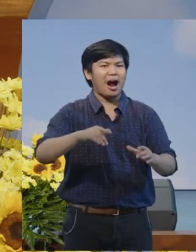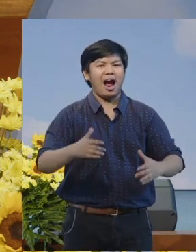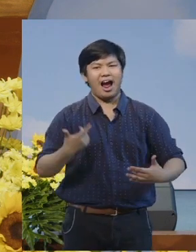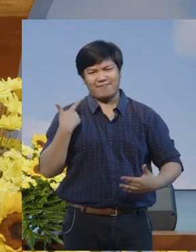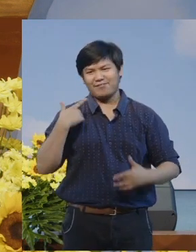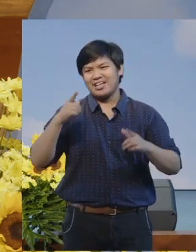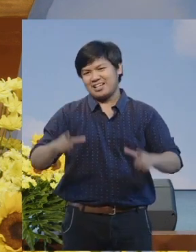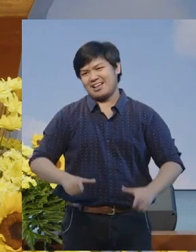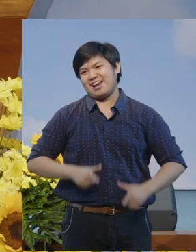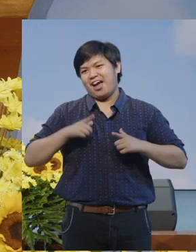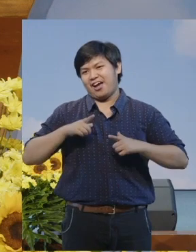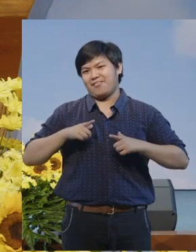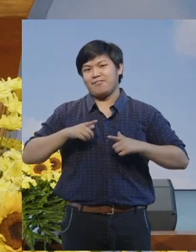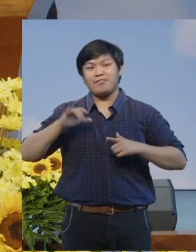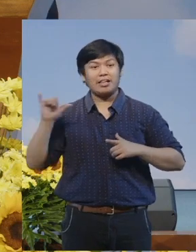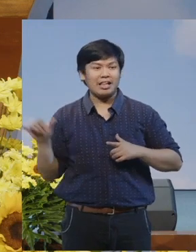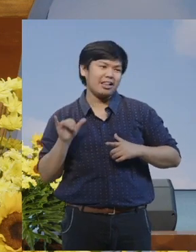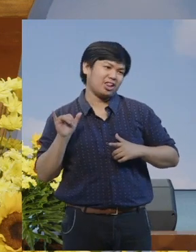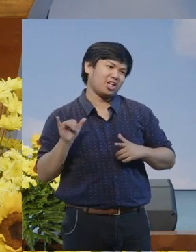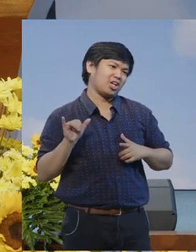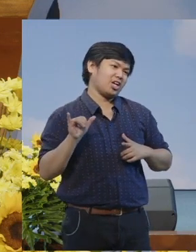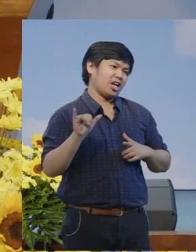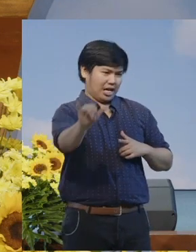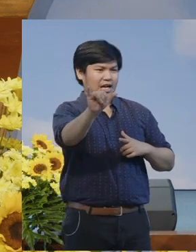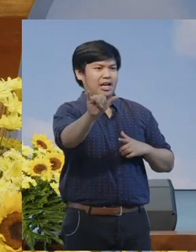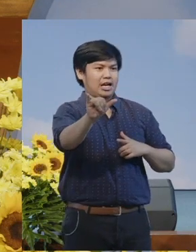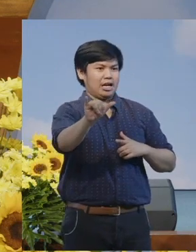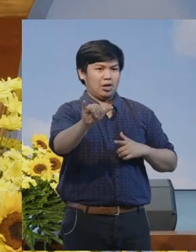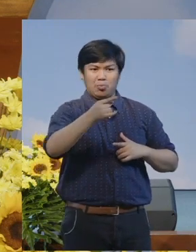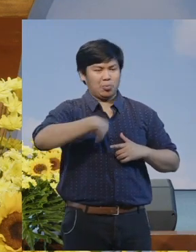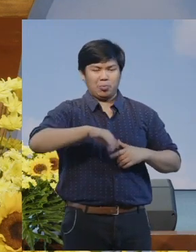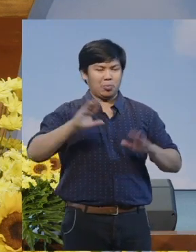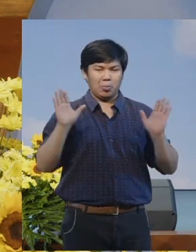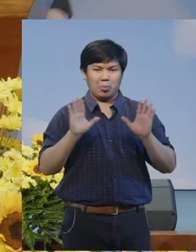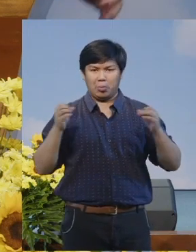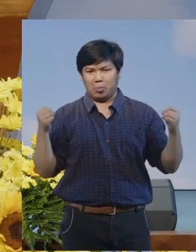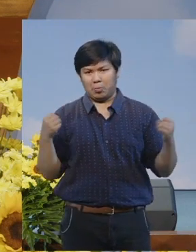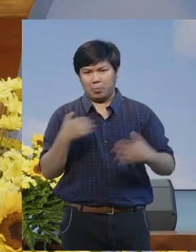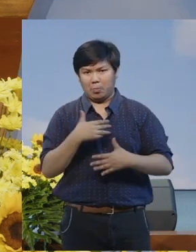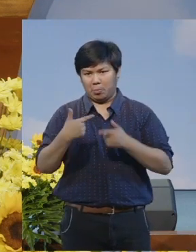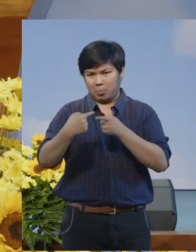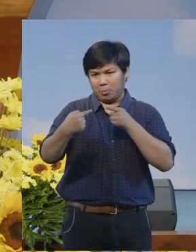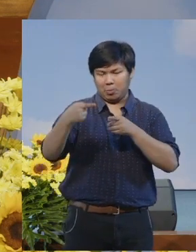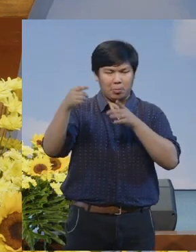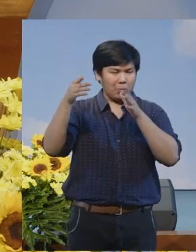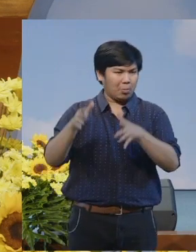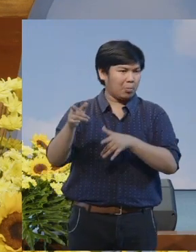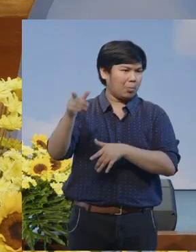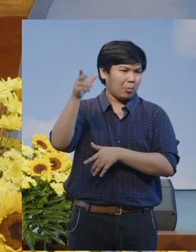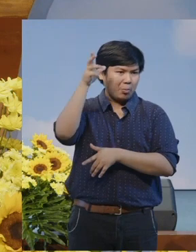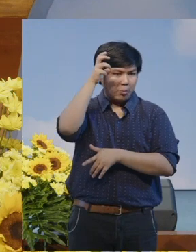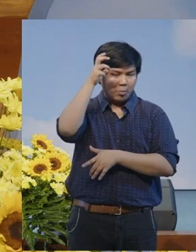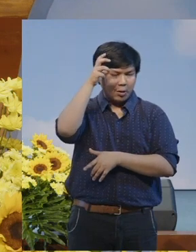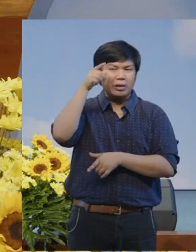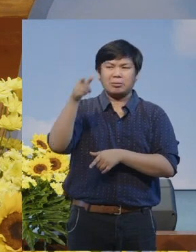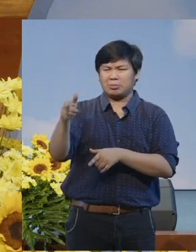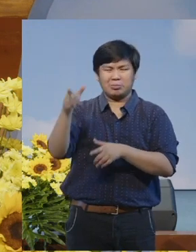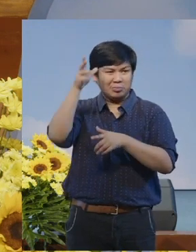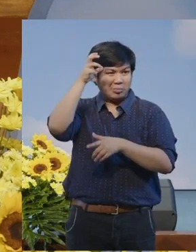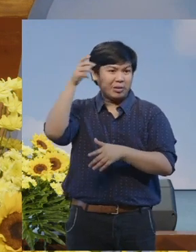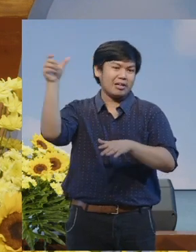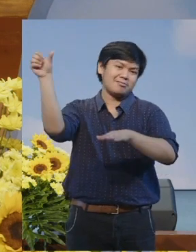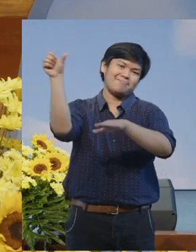sa kamatayan, hindi na po tayo kailangan matakot sa kaaway, sapagkat siya po ay talo na. Natalo siya